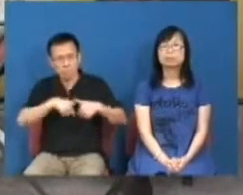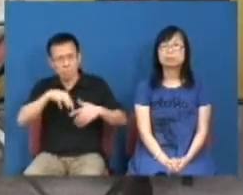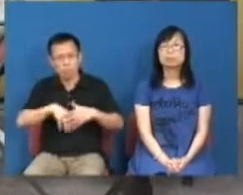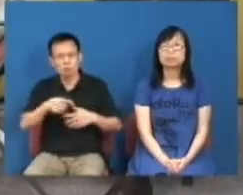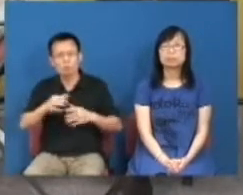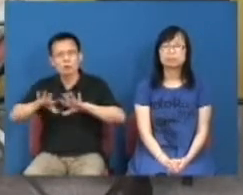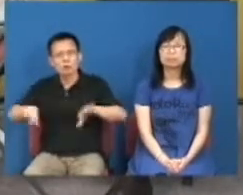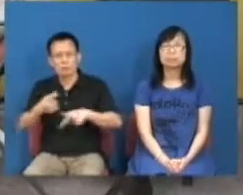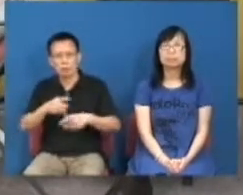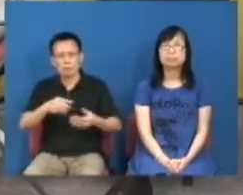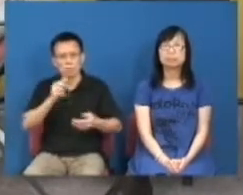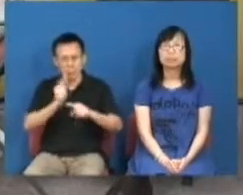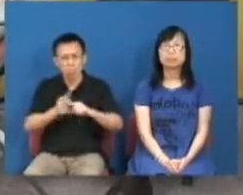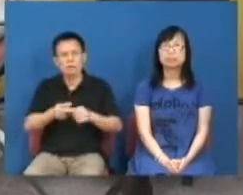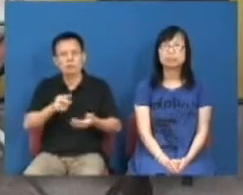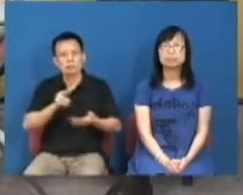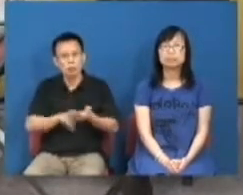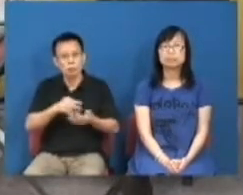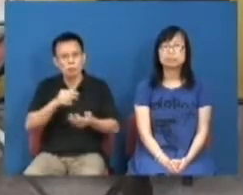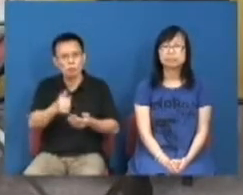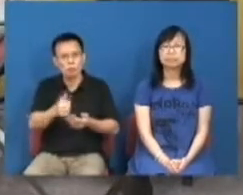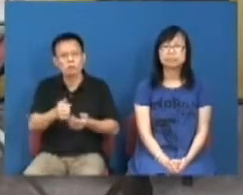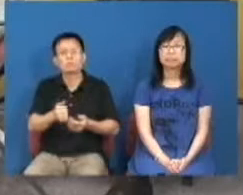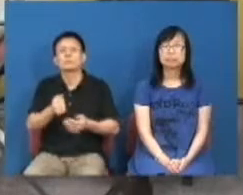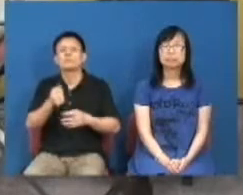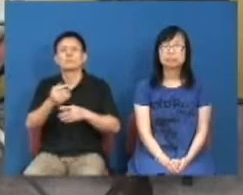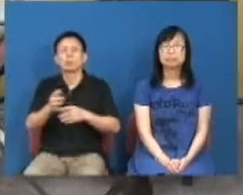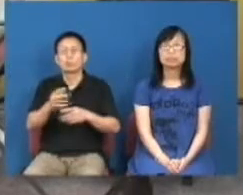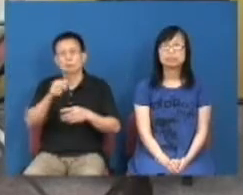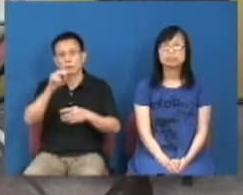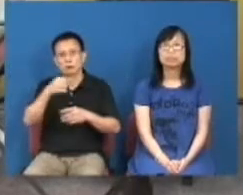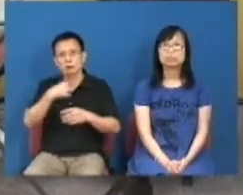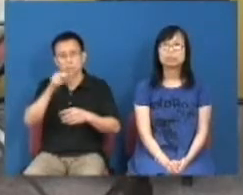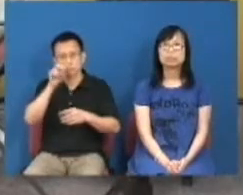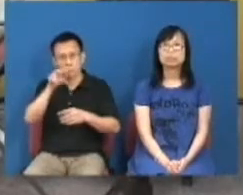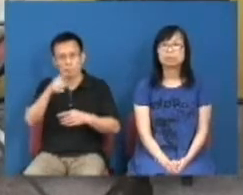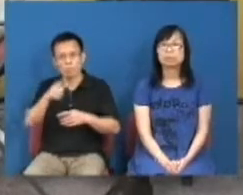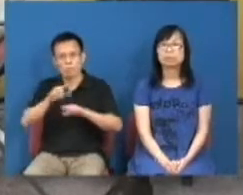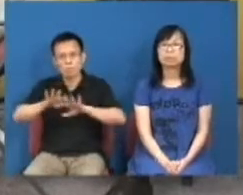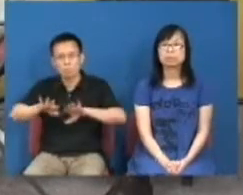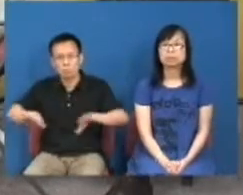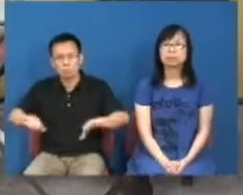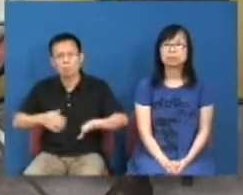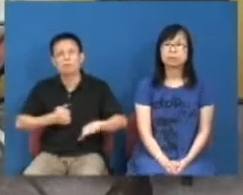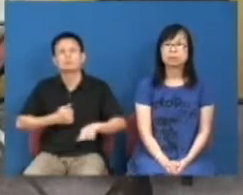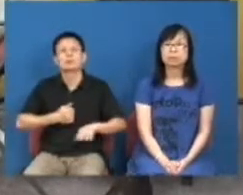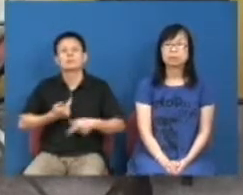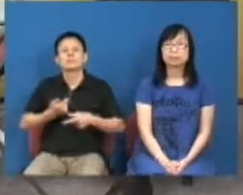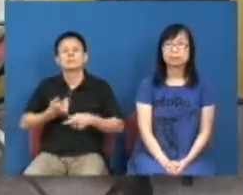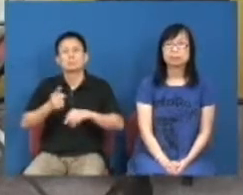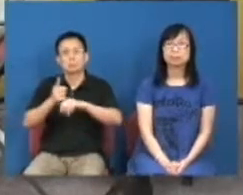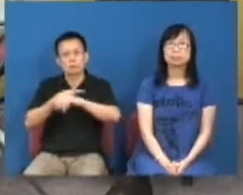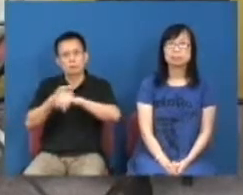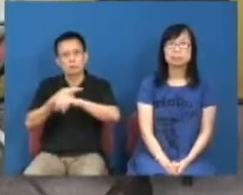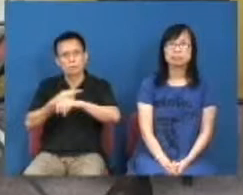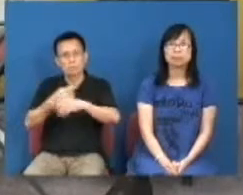得過？咁變咗呢個係喺即係我哋要揾調解員呢、這個暫時咧